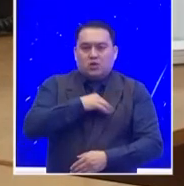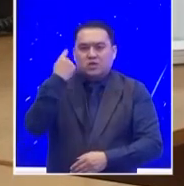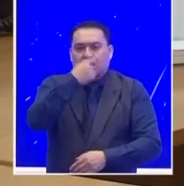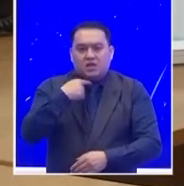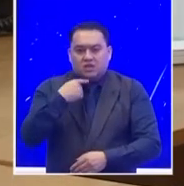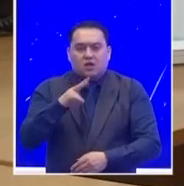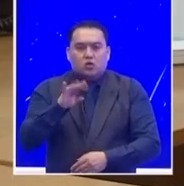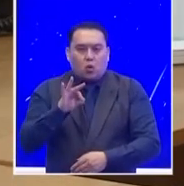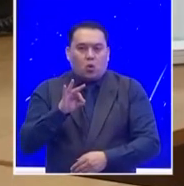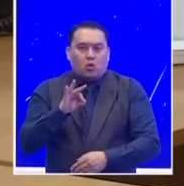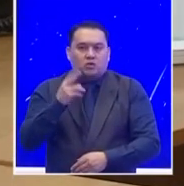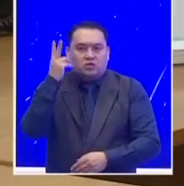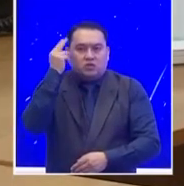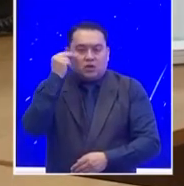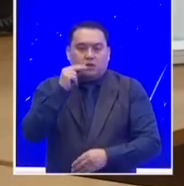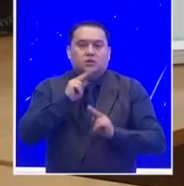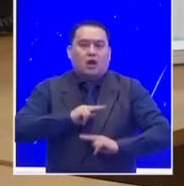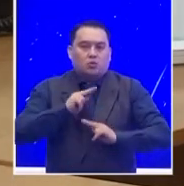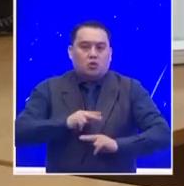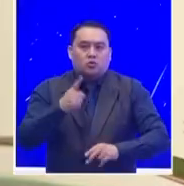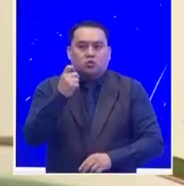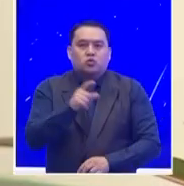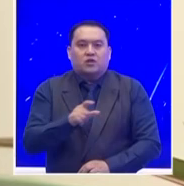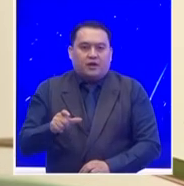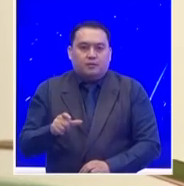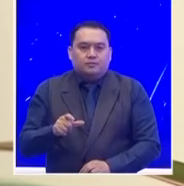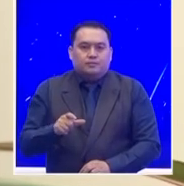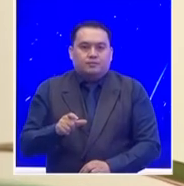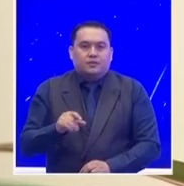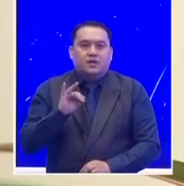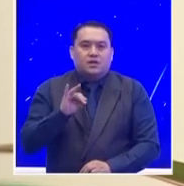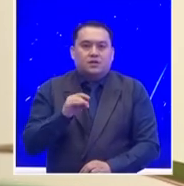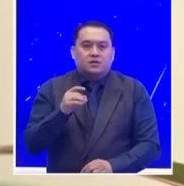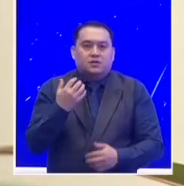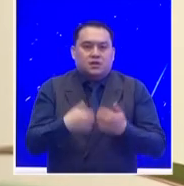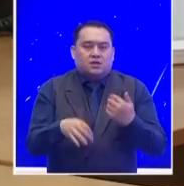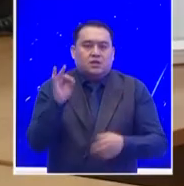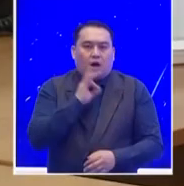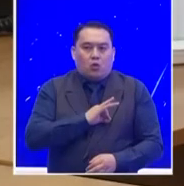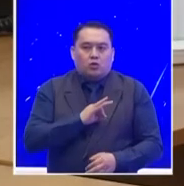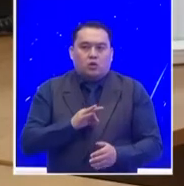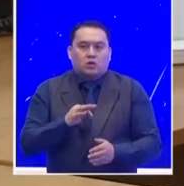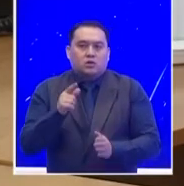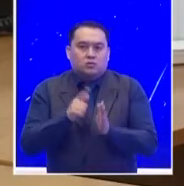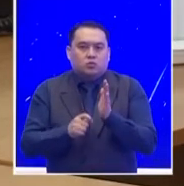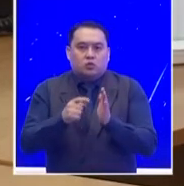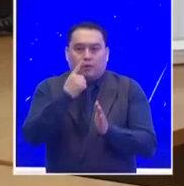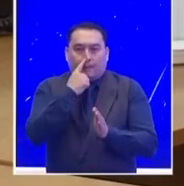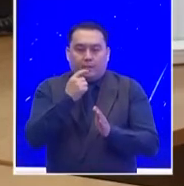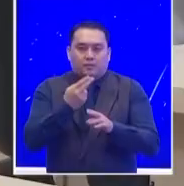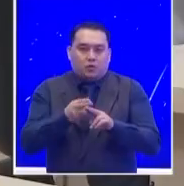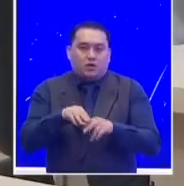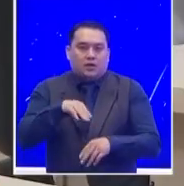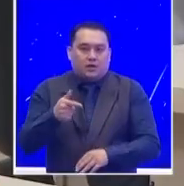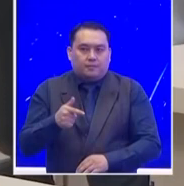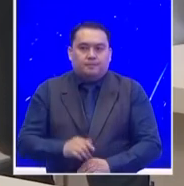но численность сотрудников, которых не более 100 человек, и среднегодовой доход не более 795 миллионов